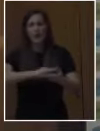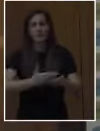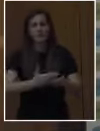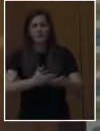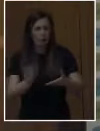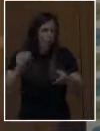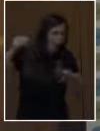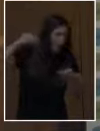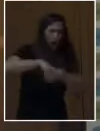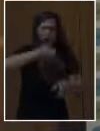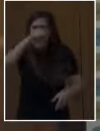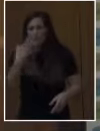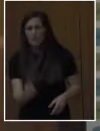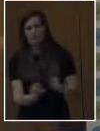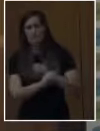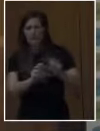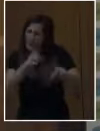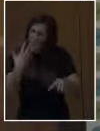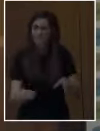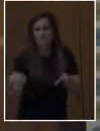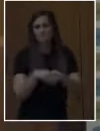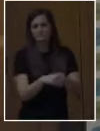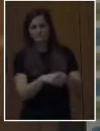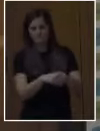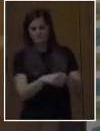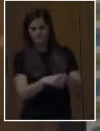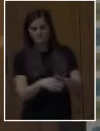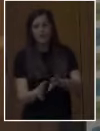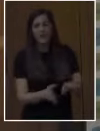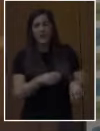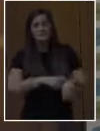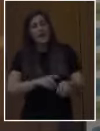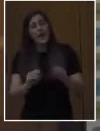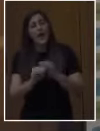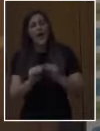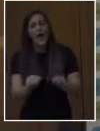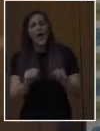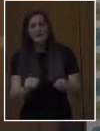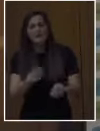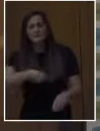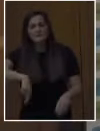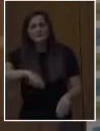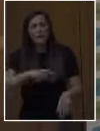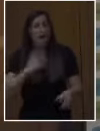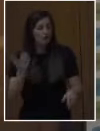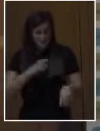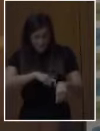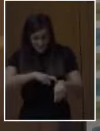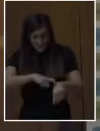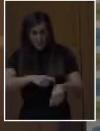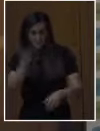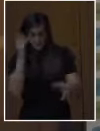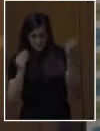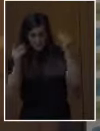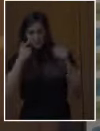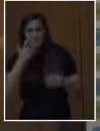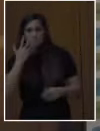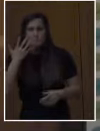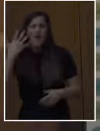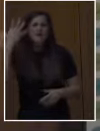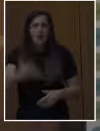Αλλάζουμε λοιπόν το παράδειγμα στην εκπαίδευση, γιατί οτιδήποτε και να μάθετε σήμερα θα είναι παροχημένο σε 5 χρόνια. Το ζητούμενο